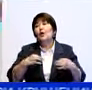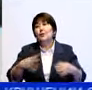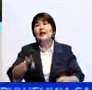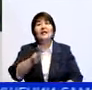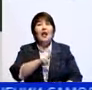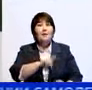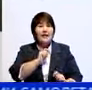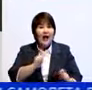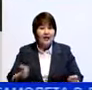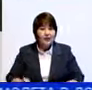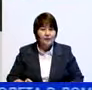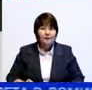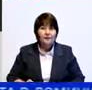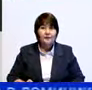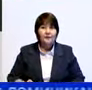медали.